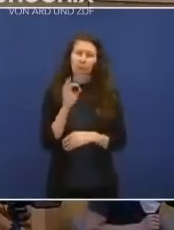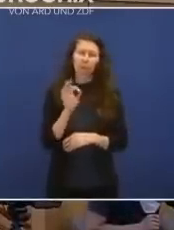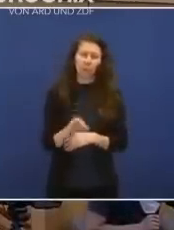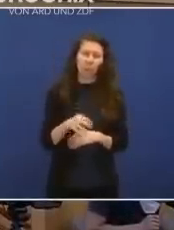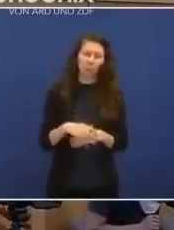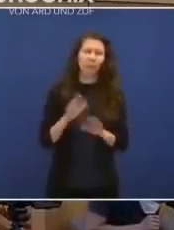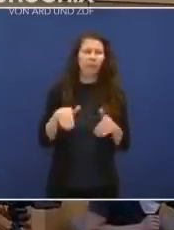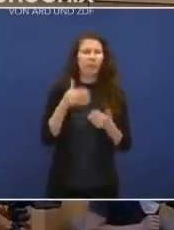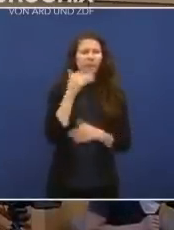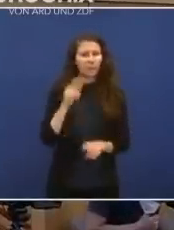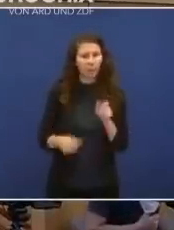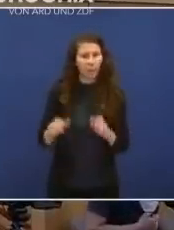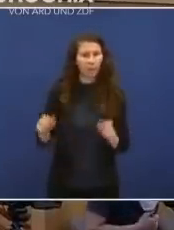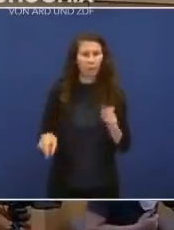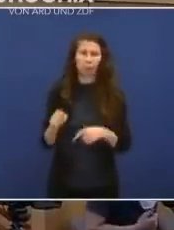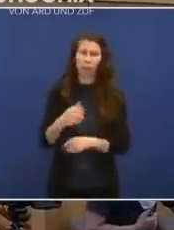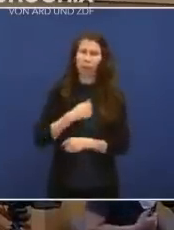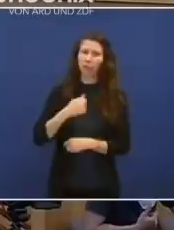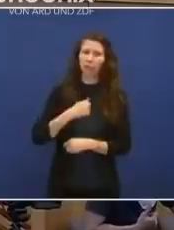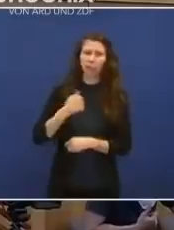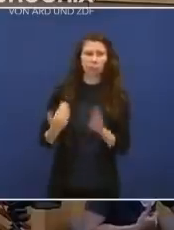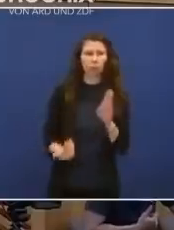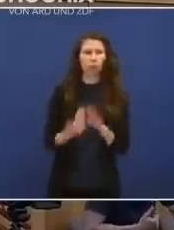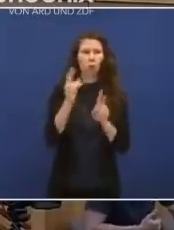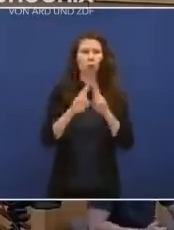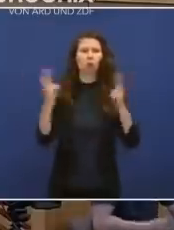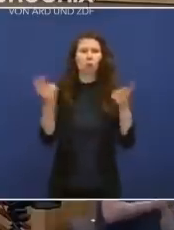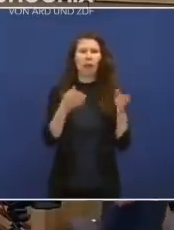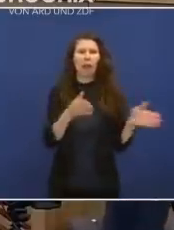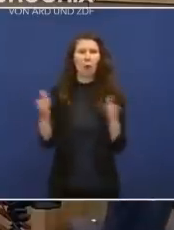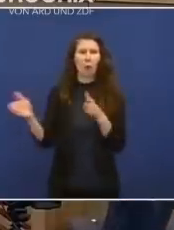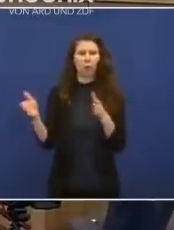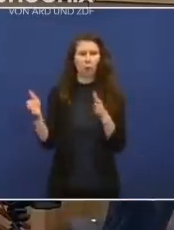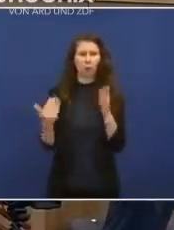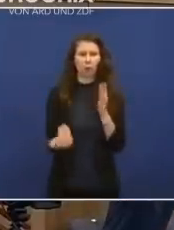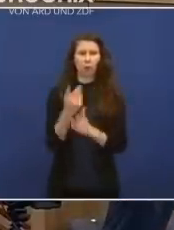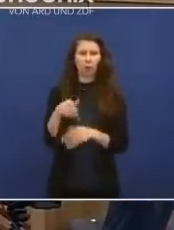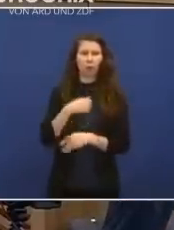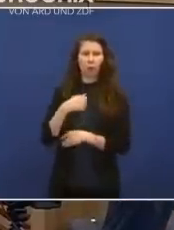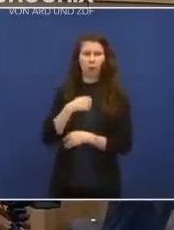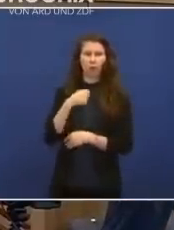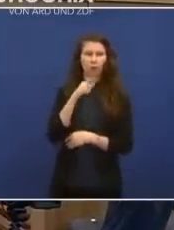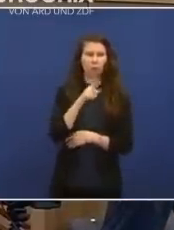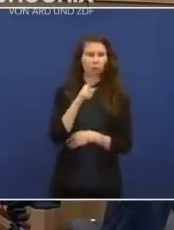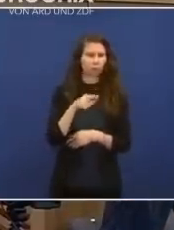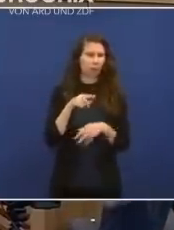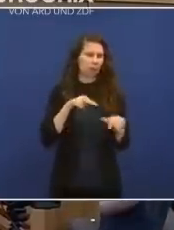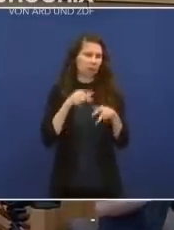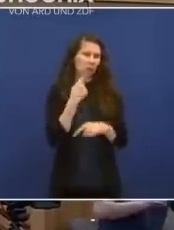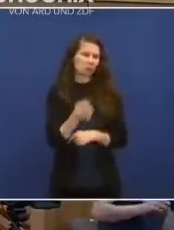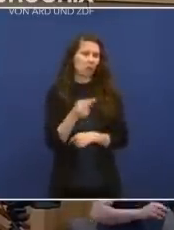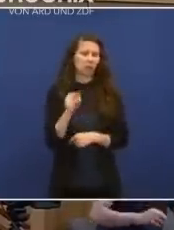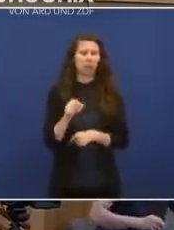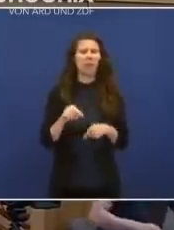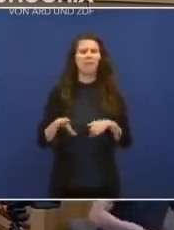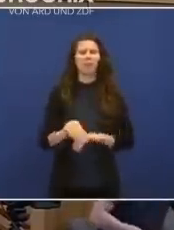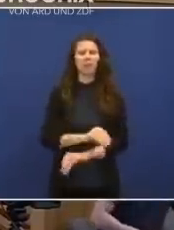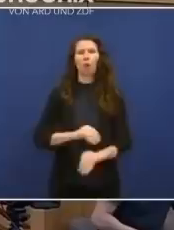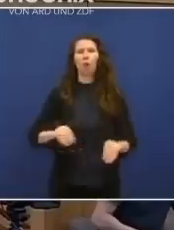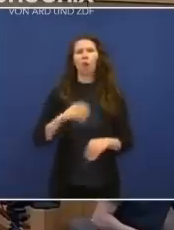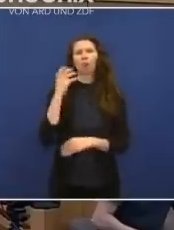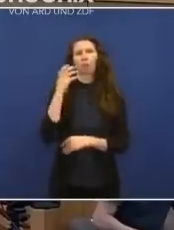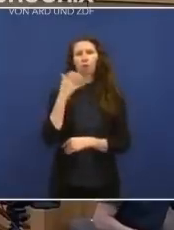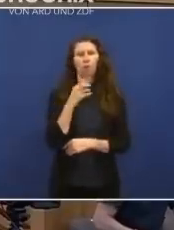Es gibt ja viele Menschen, die Angst haben vor einer neuen globalen Ordnung. Die Politik sagt, das ist eine Verschwörungstheorie. Können Sie die in irgendeiner Weise von der Politik her beruhigen?